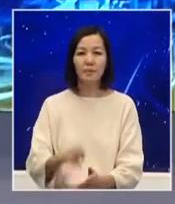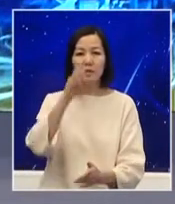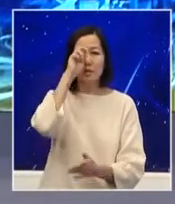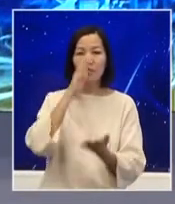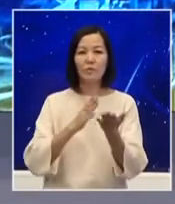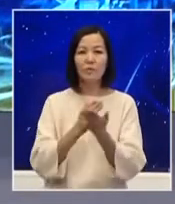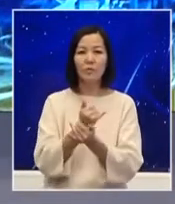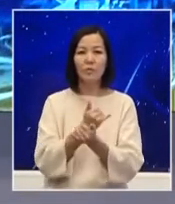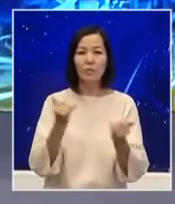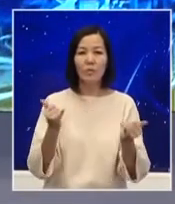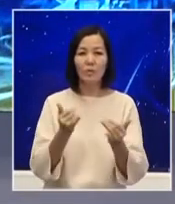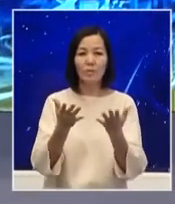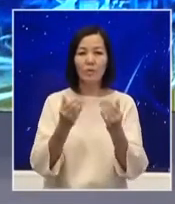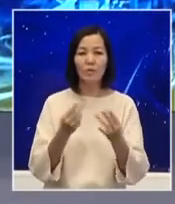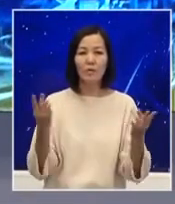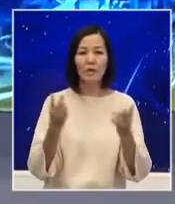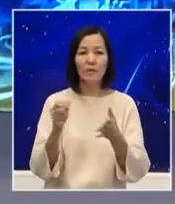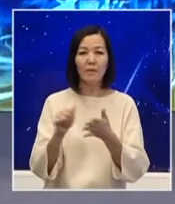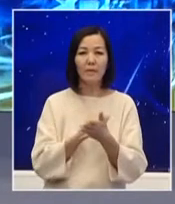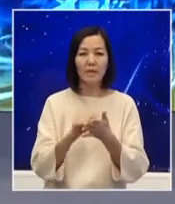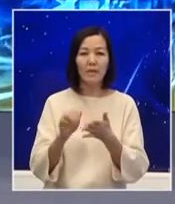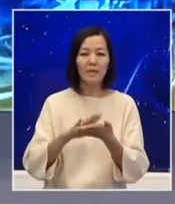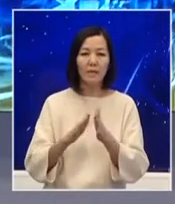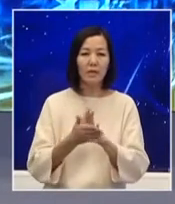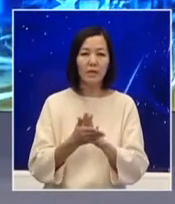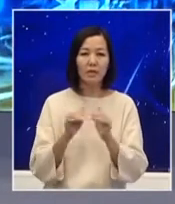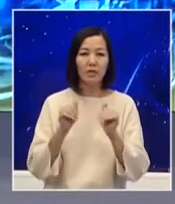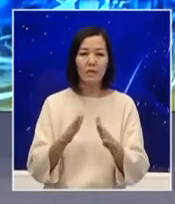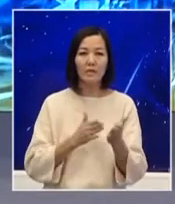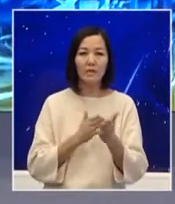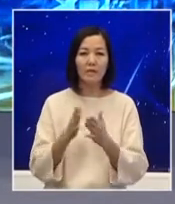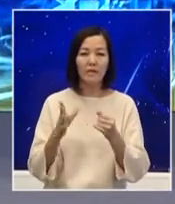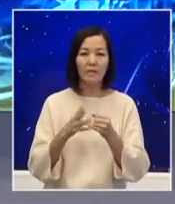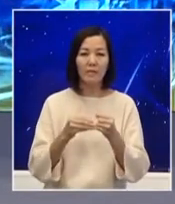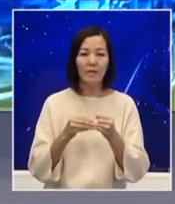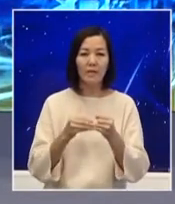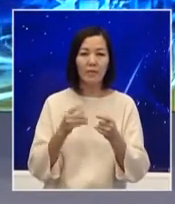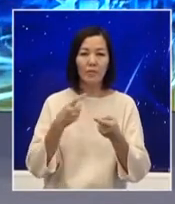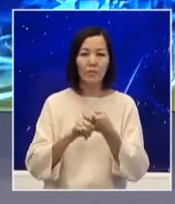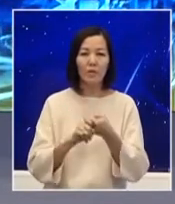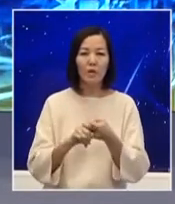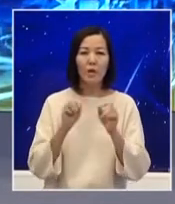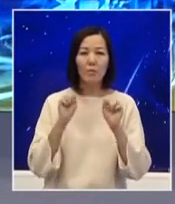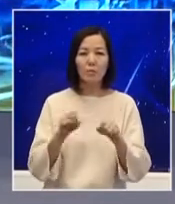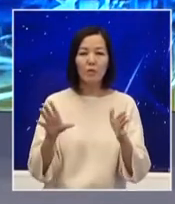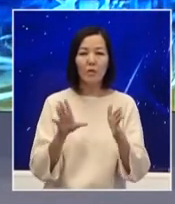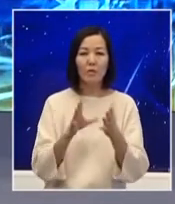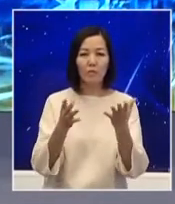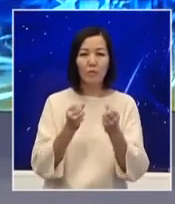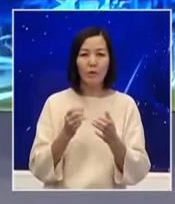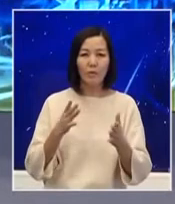Госуслуга в один клик. Получить необходимый документ или согласовать решение в сфере земельных отношений теперь можно в электронном